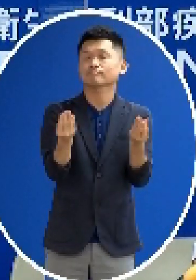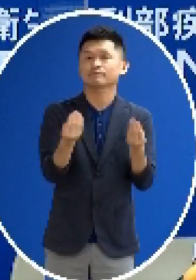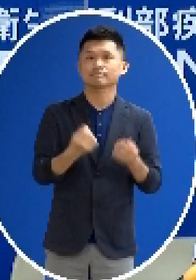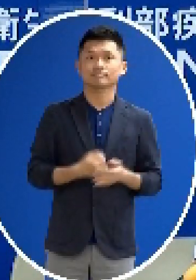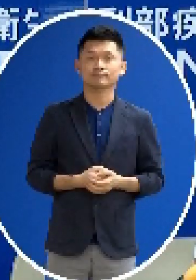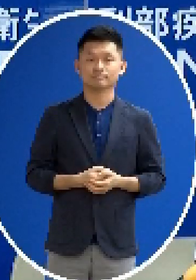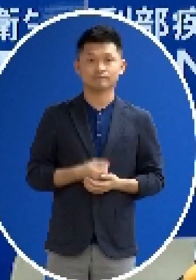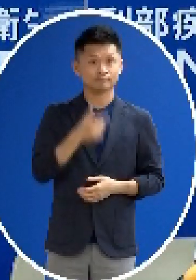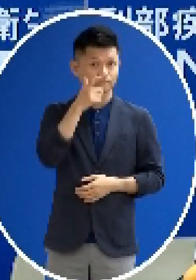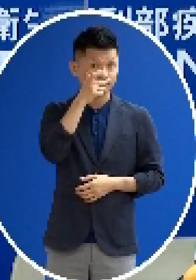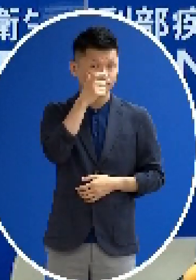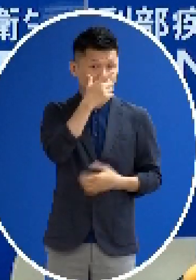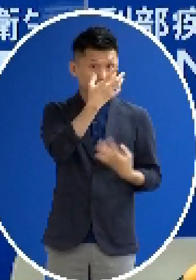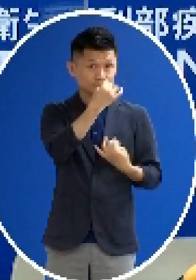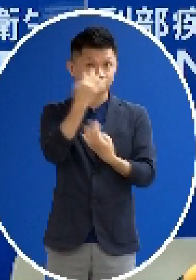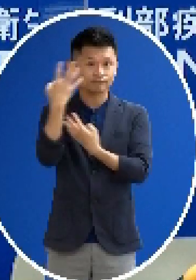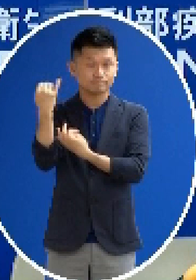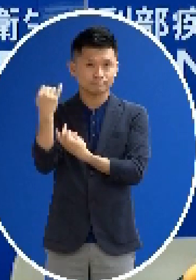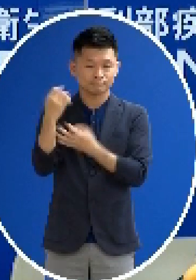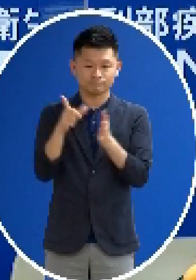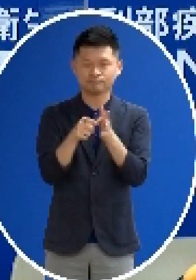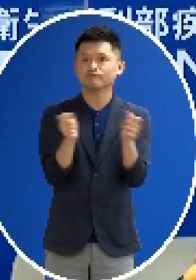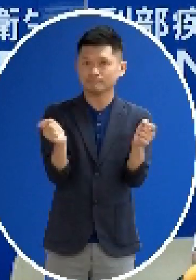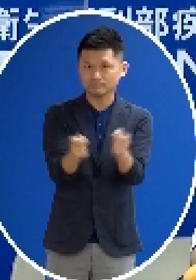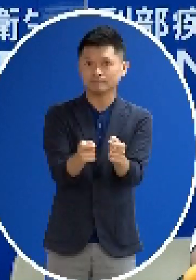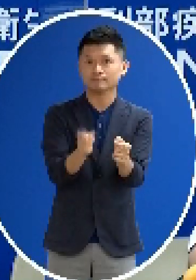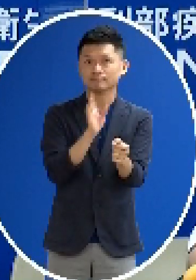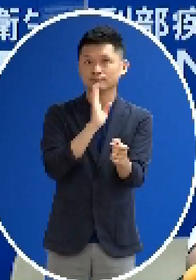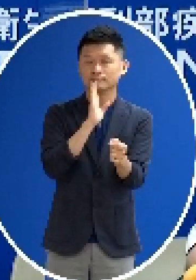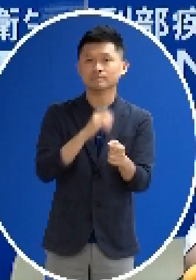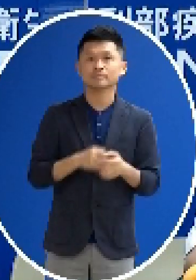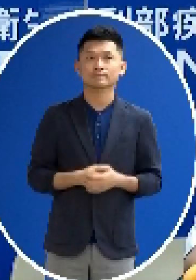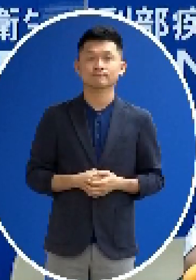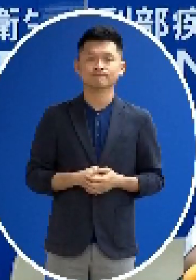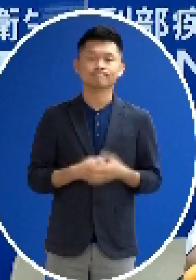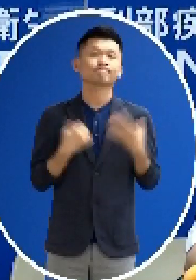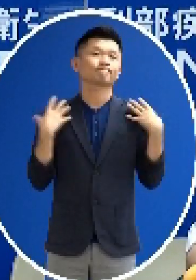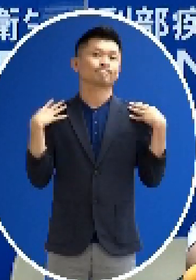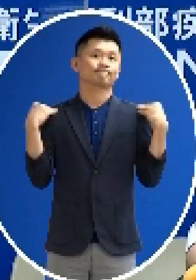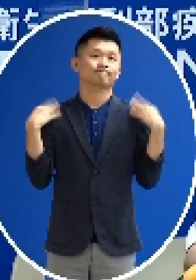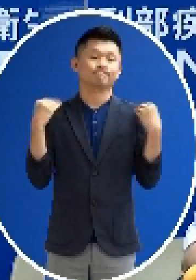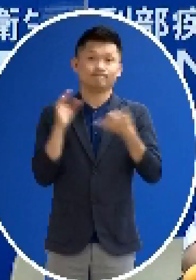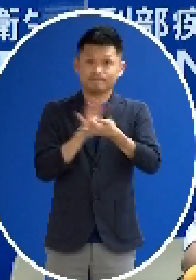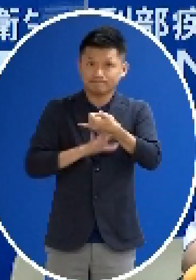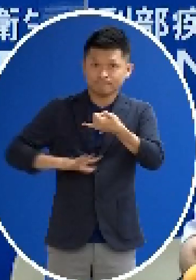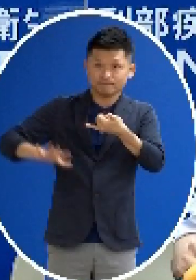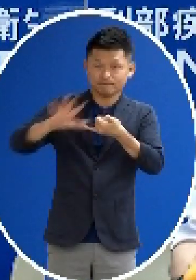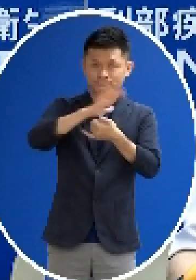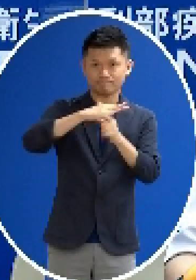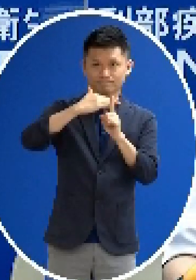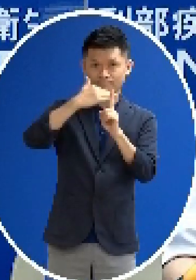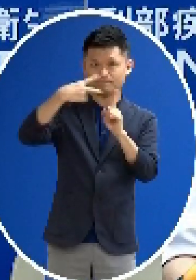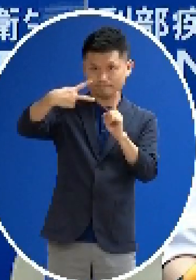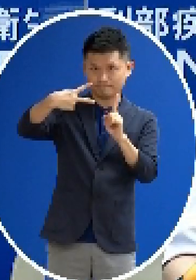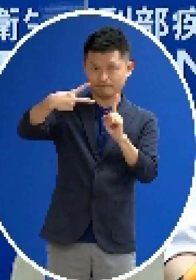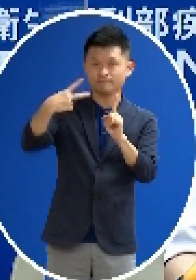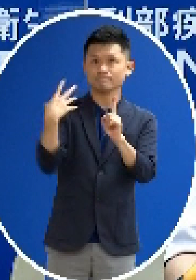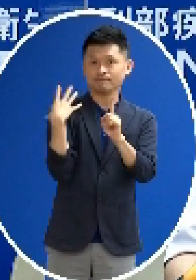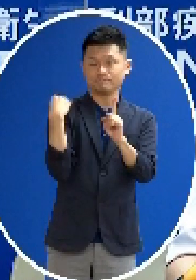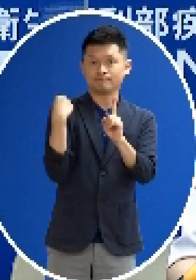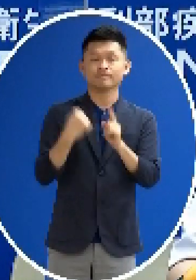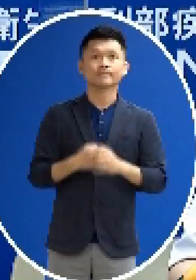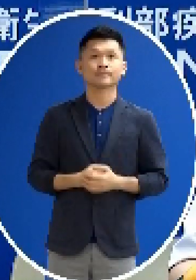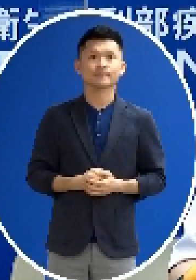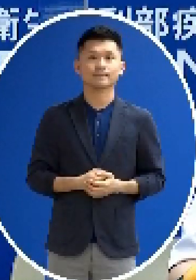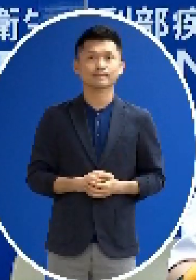那观察的时间哈仍然还算短哈，所以我们还是维持哈全国二级警戒。那不过